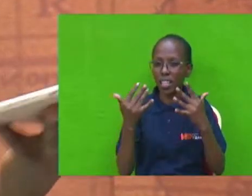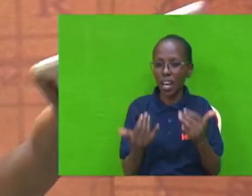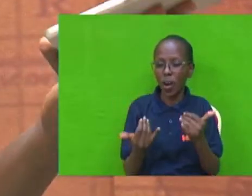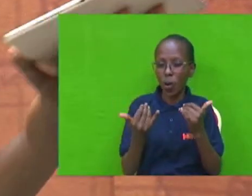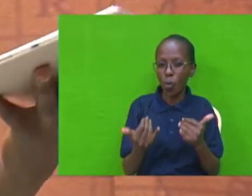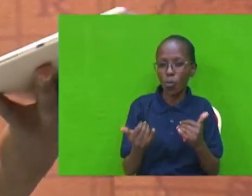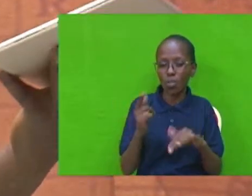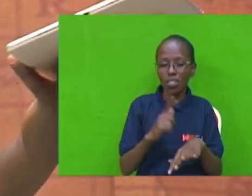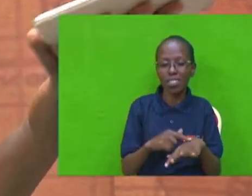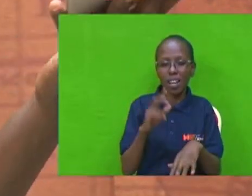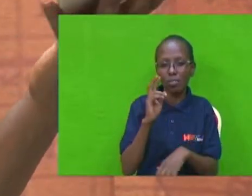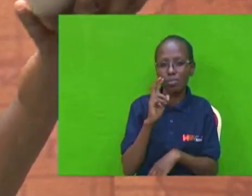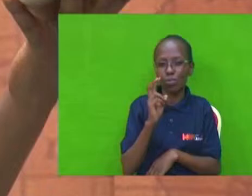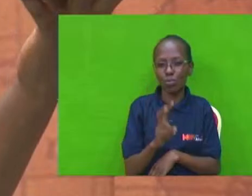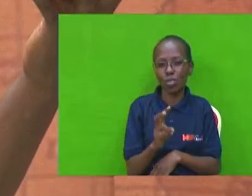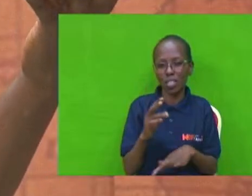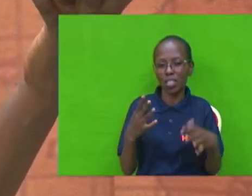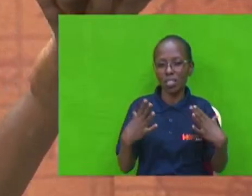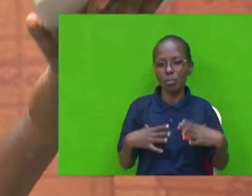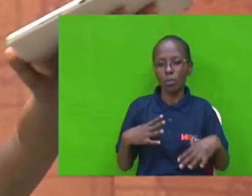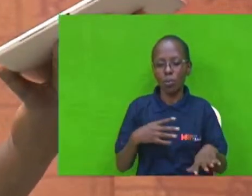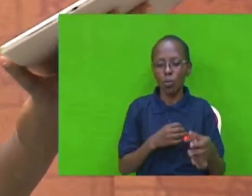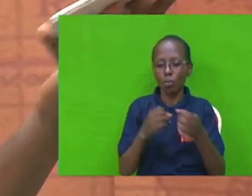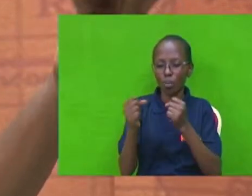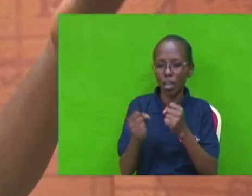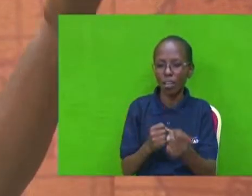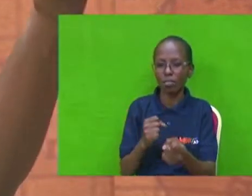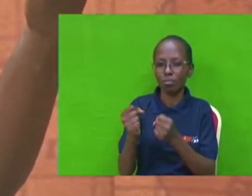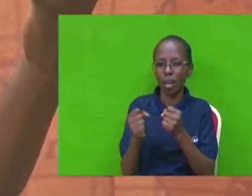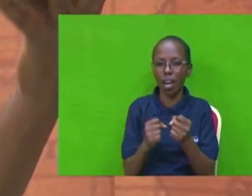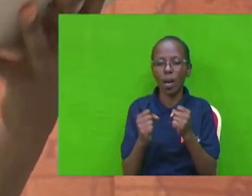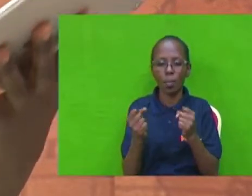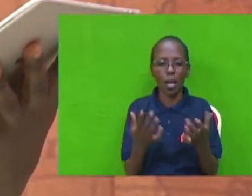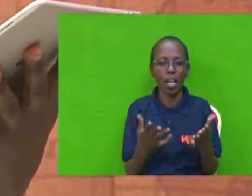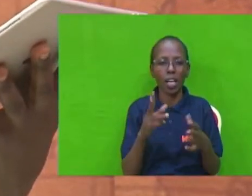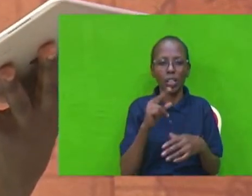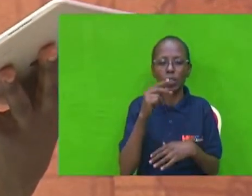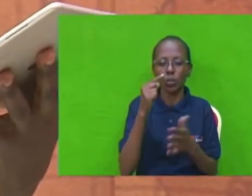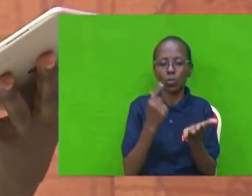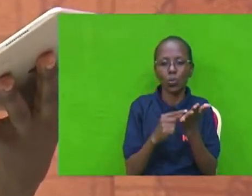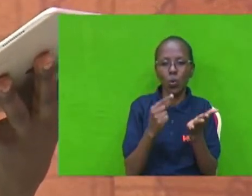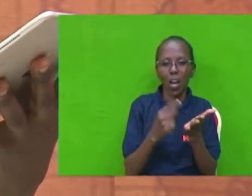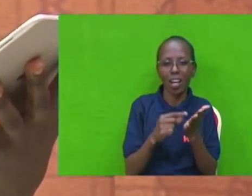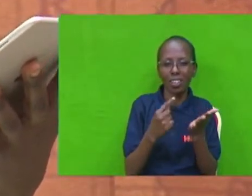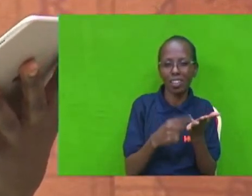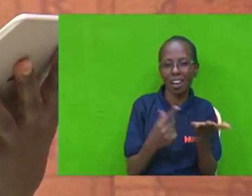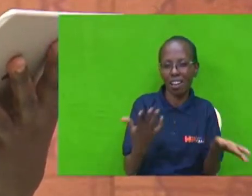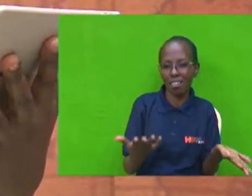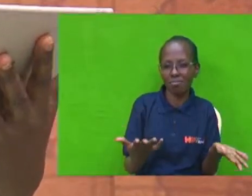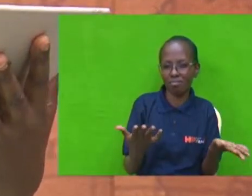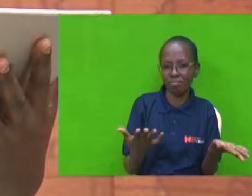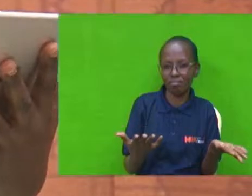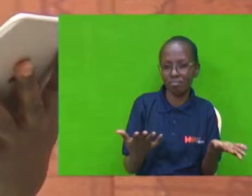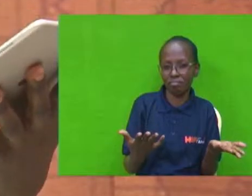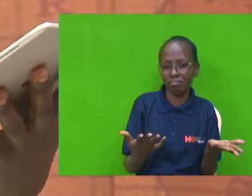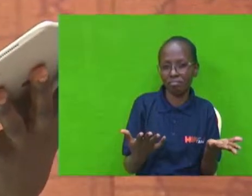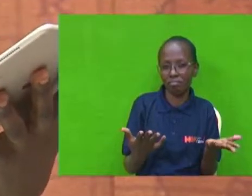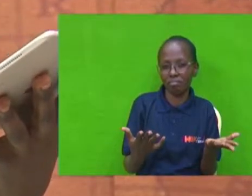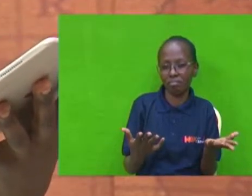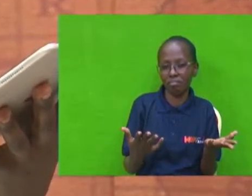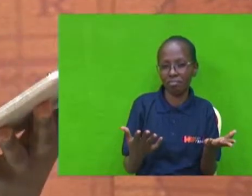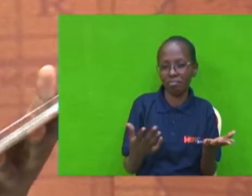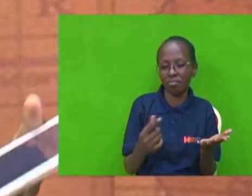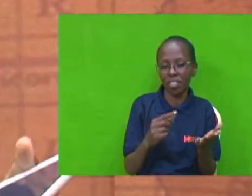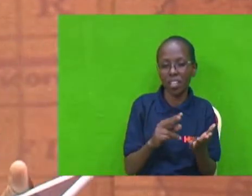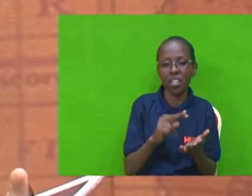unajua ukiangalia kuna watu wanapigana huko na kule kwa Uganda kule juu huko kaskazini mwa